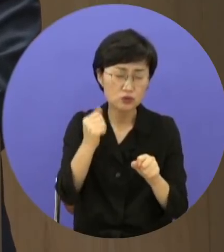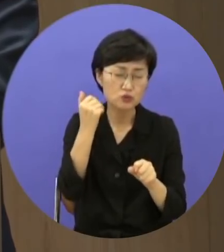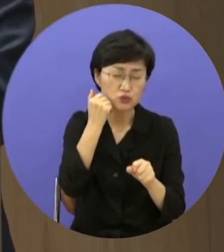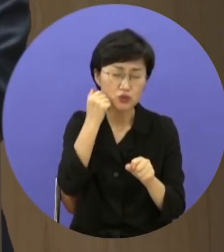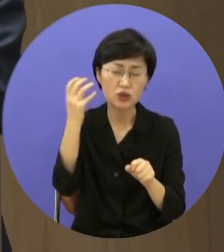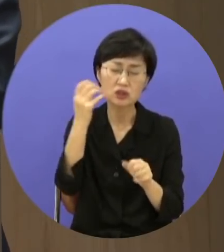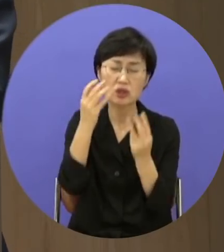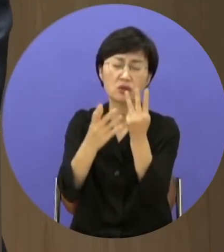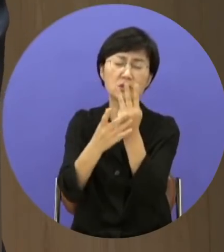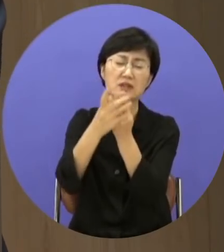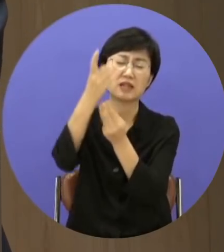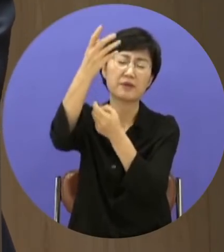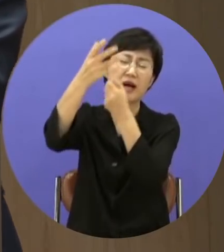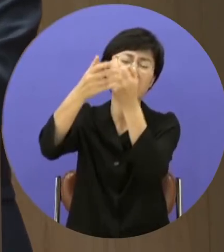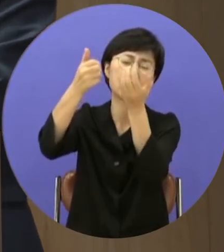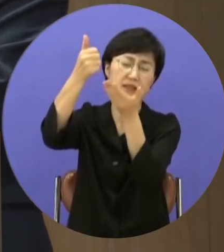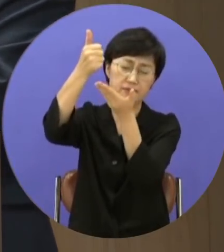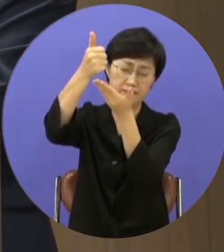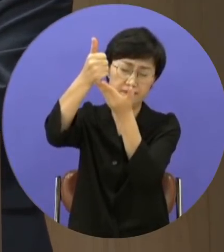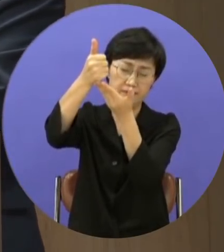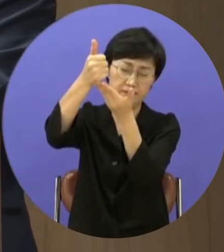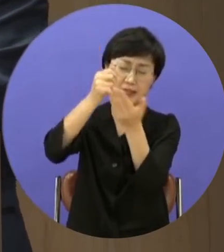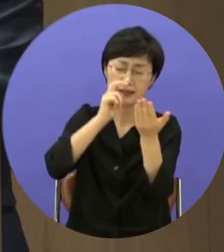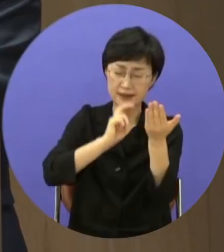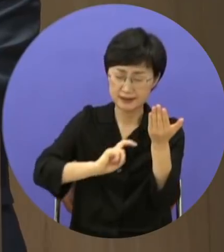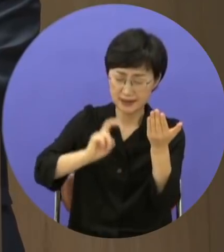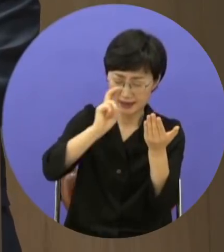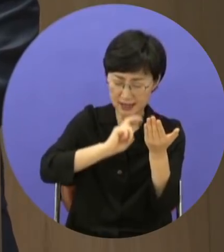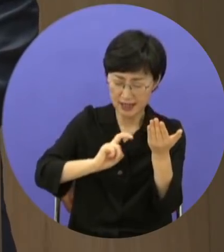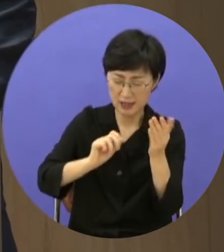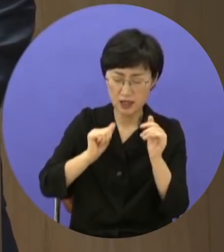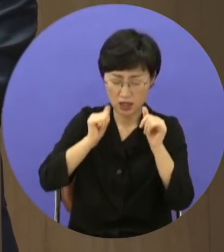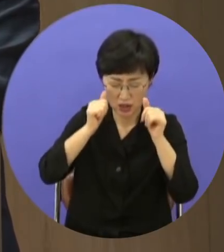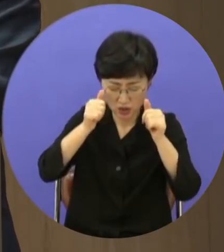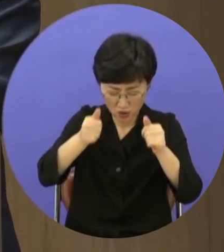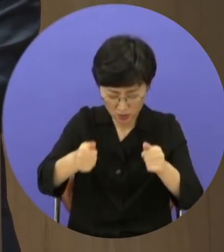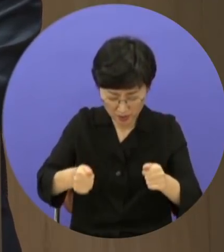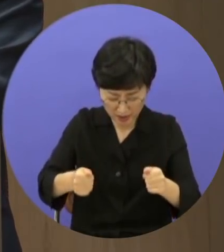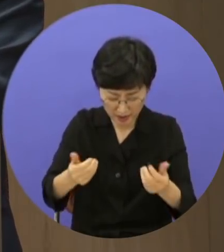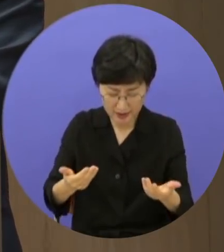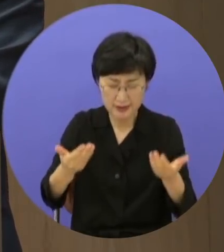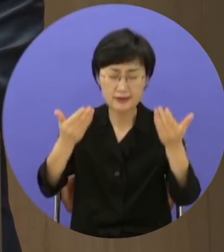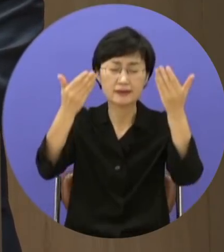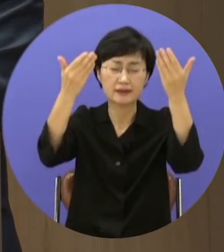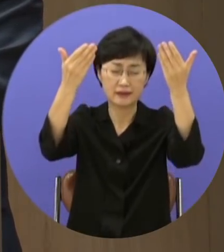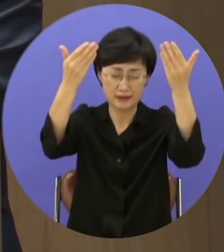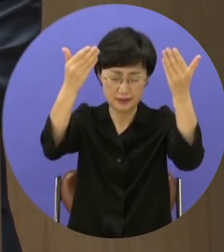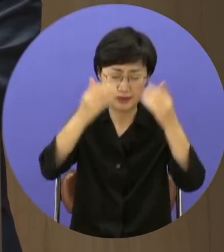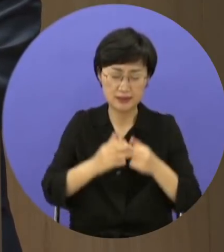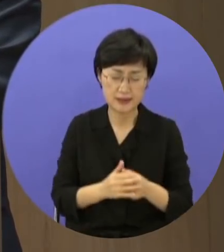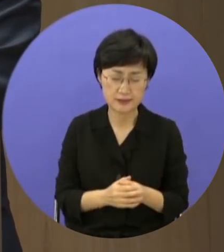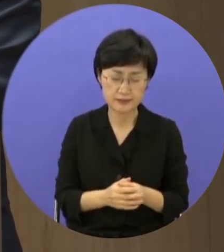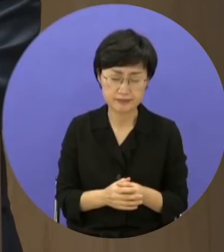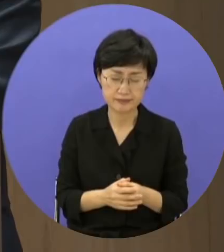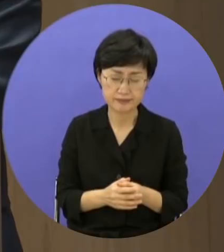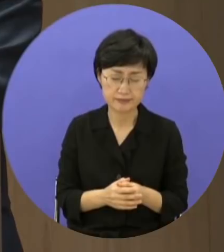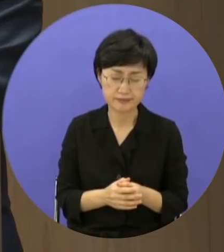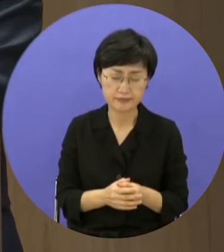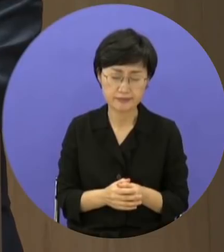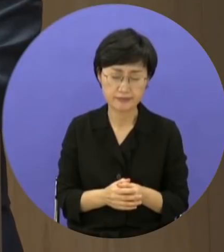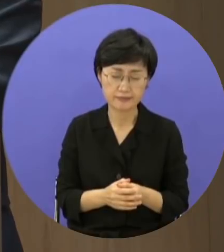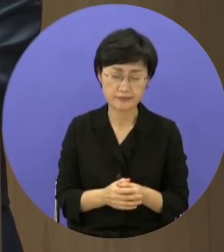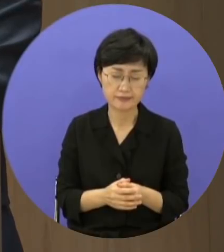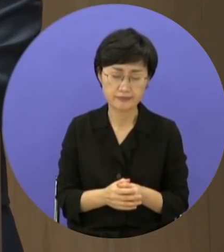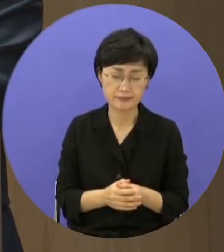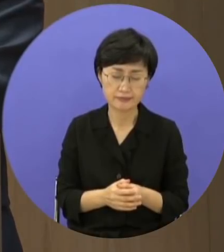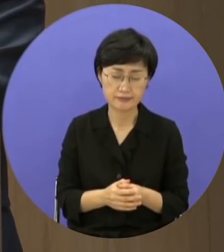드립니다. Father God, we thank you for sending Jesus as the Christ to save us who are separated from you. We give all praise and worship unto the triune God who is with